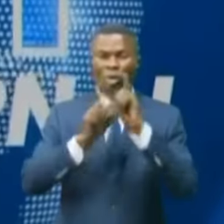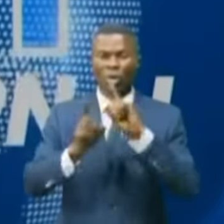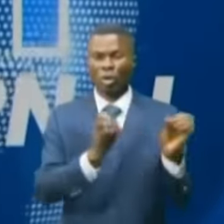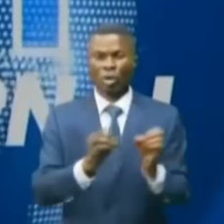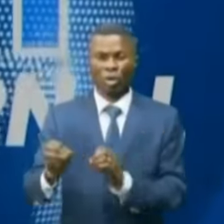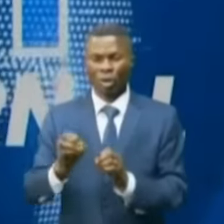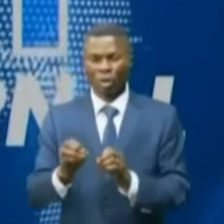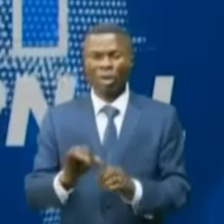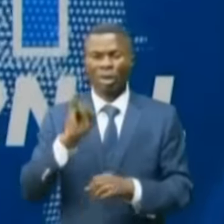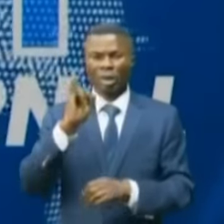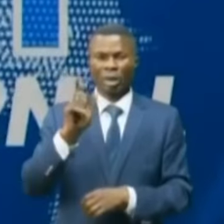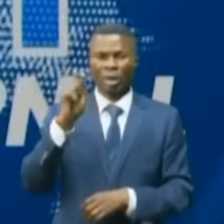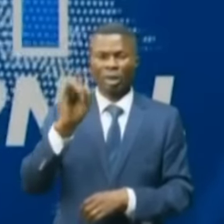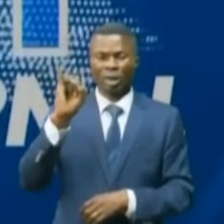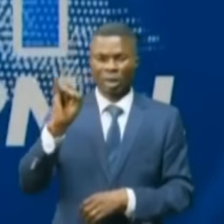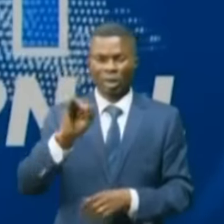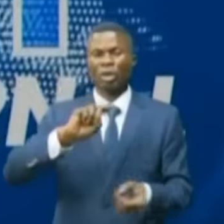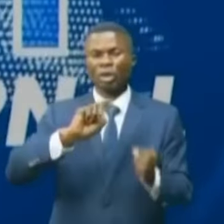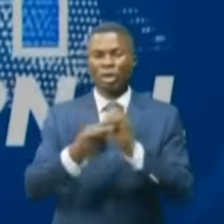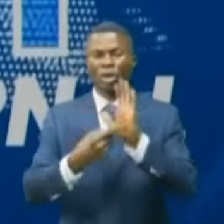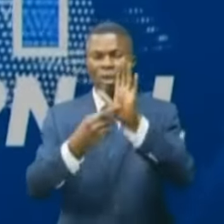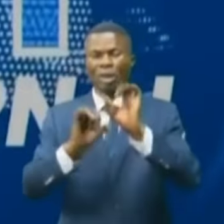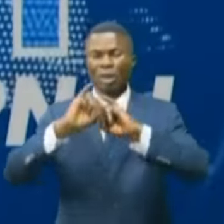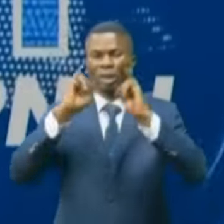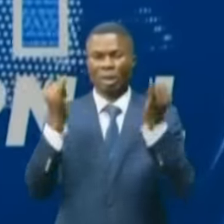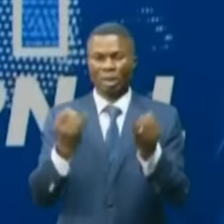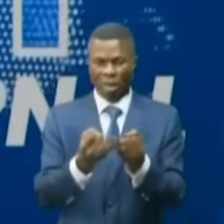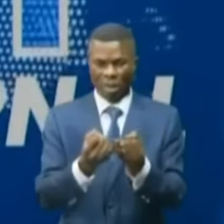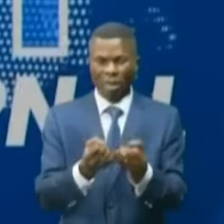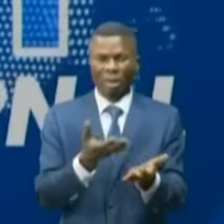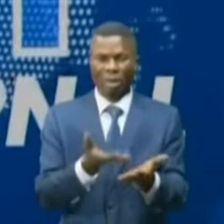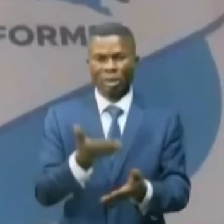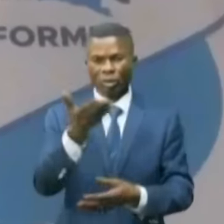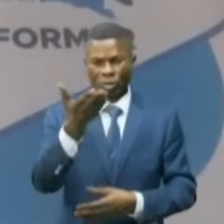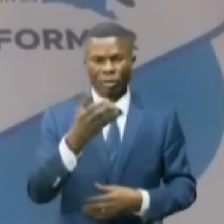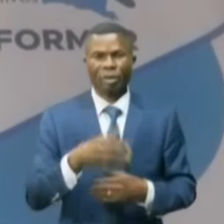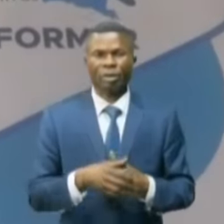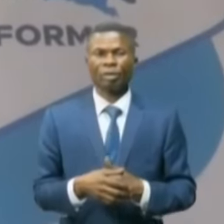par l'ITIE, l'Initiative pour la transparence des industries extractives.